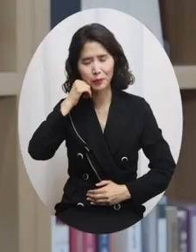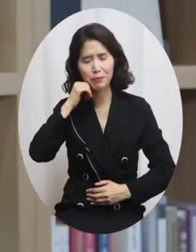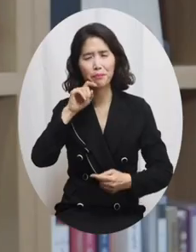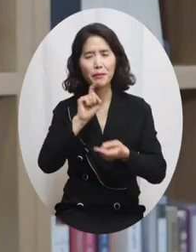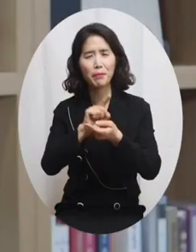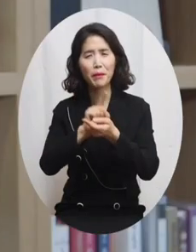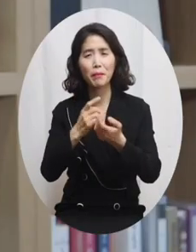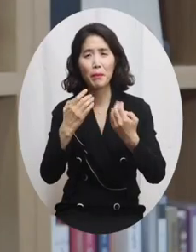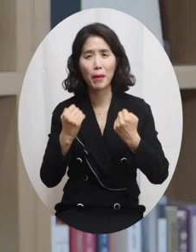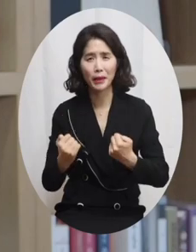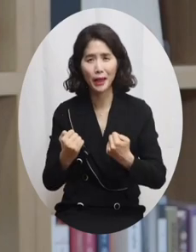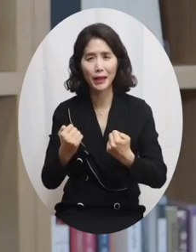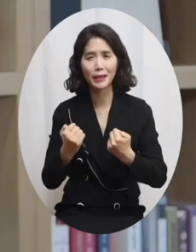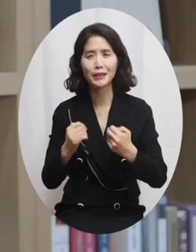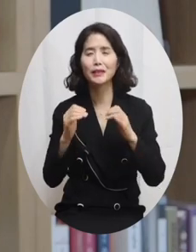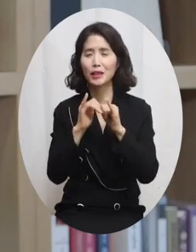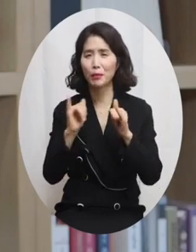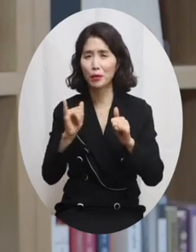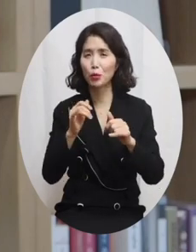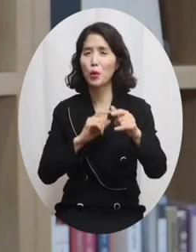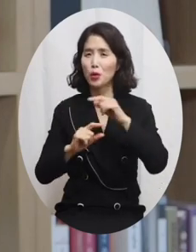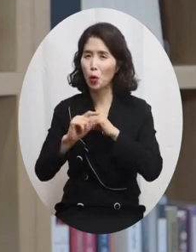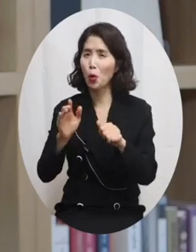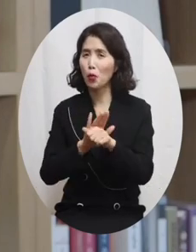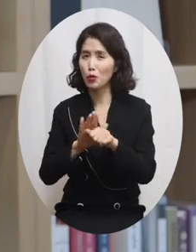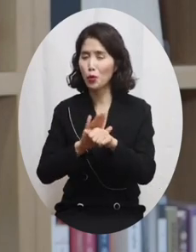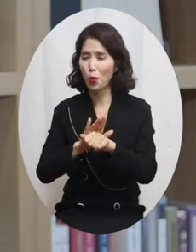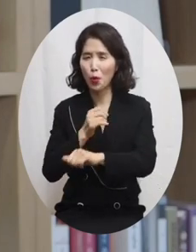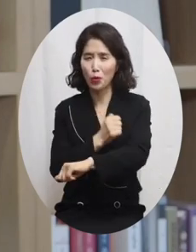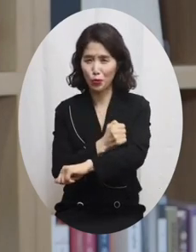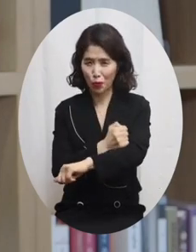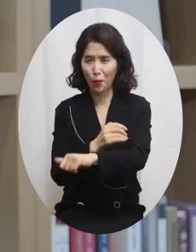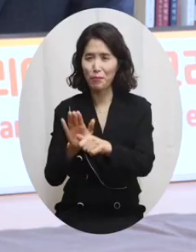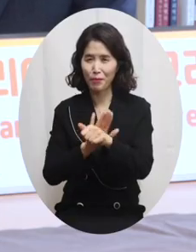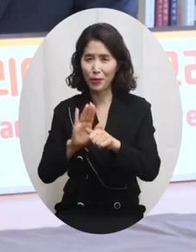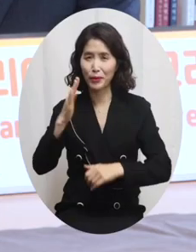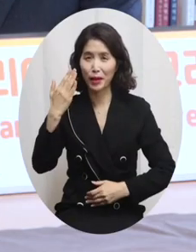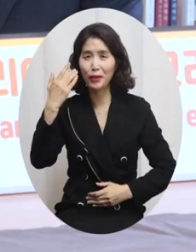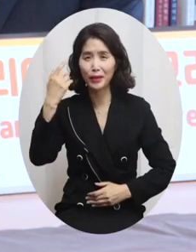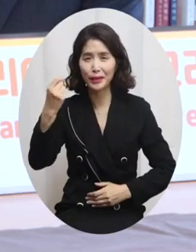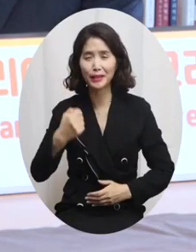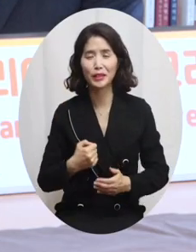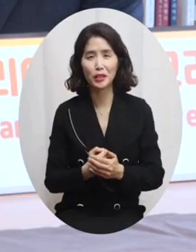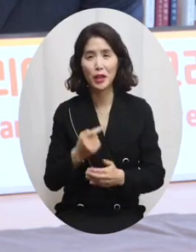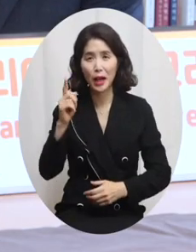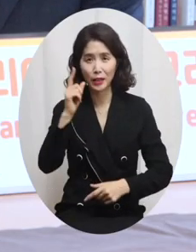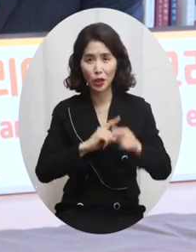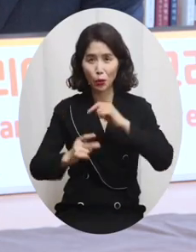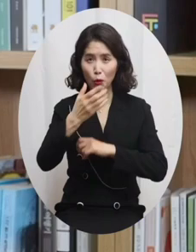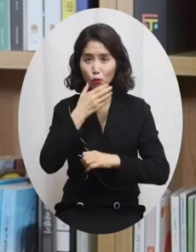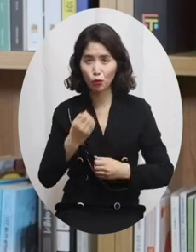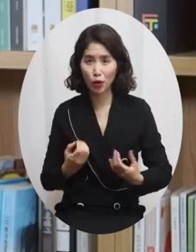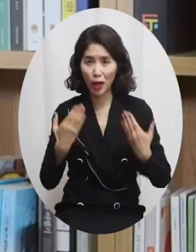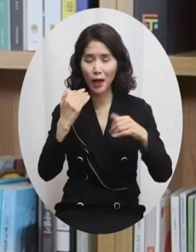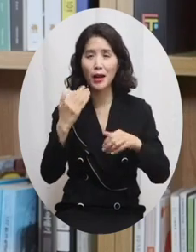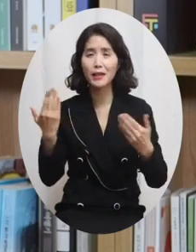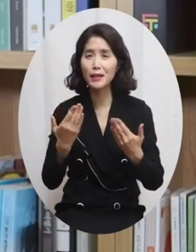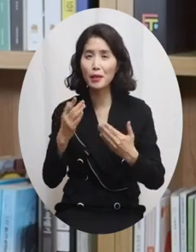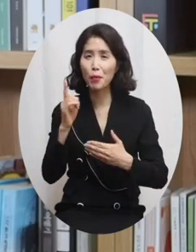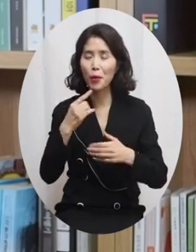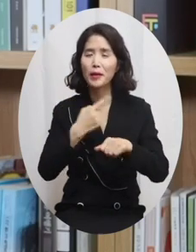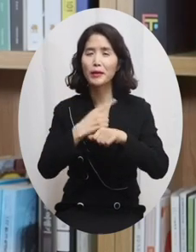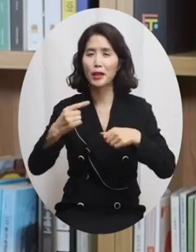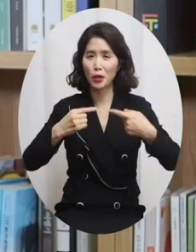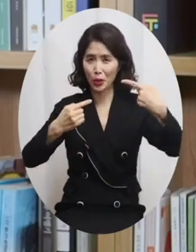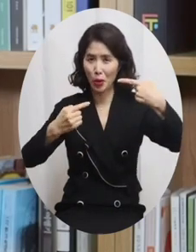겪었습니다. 그분들이 노고에 대한 조금이나마 위로가 됐으면 좋겠습니다. 예. 또 한 가지 더 축하드릴 일이 있습니다. 내년